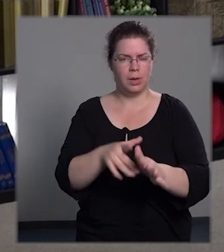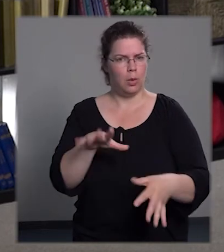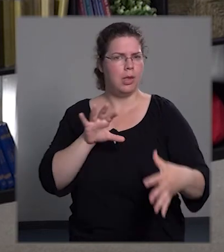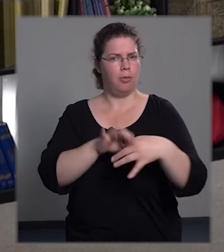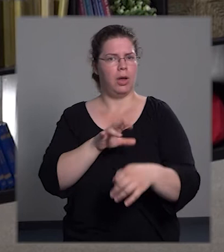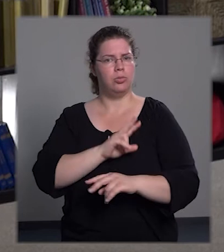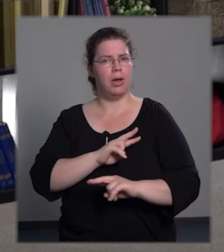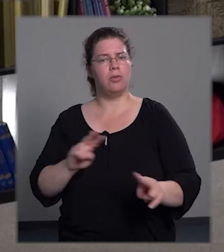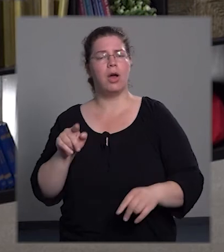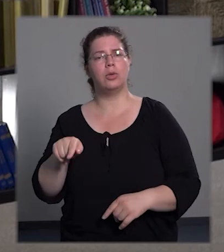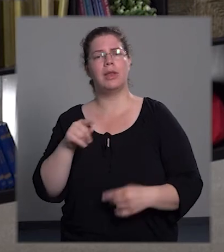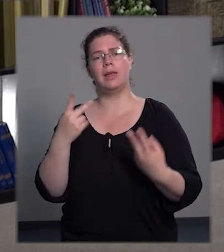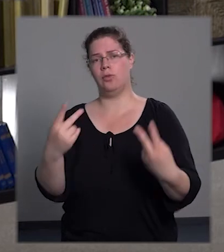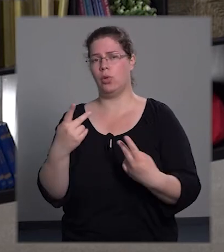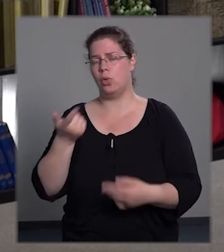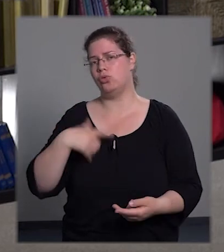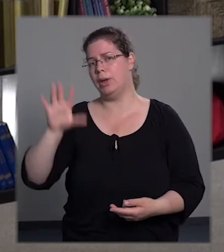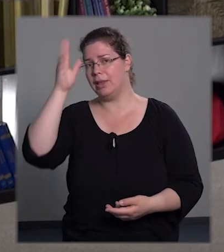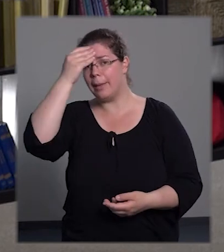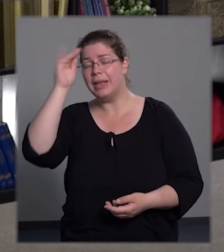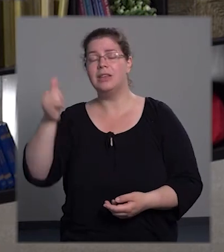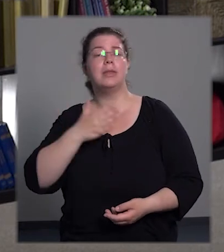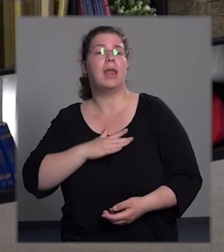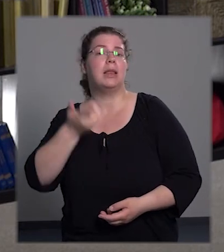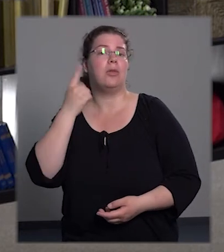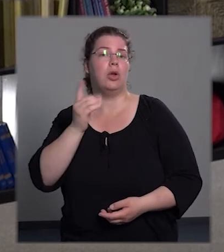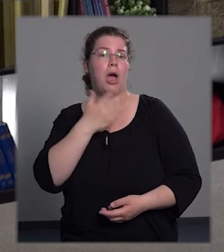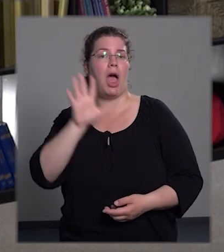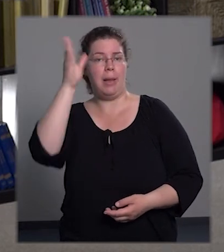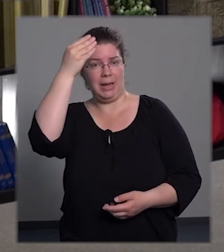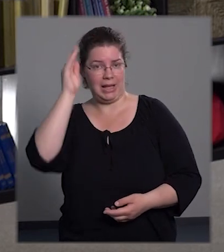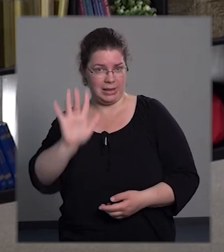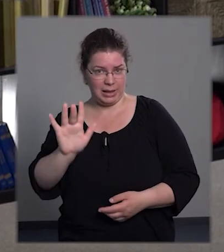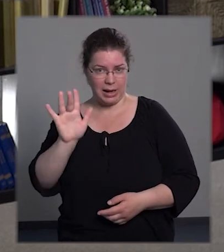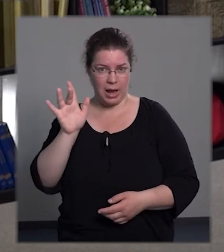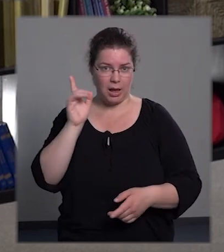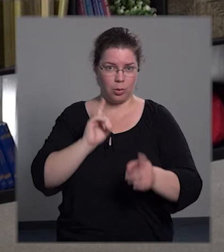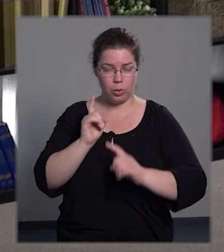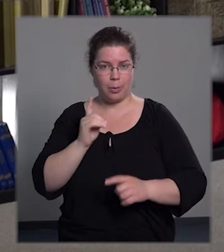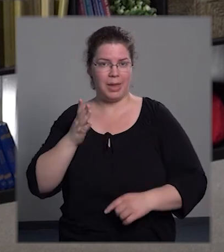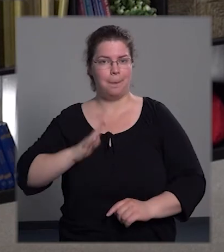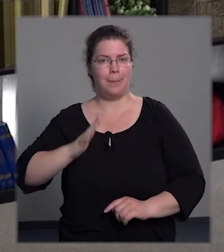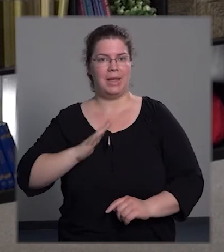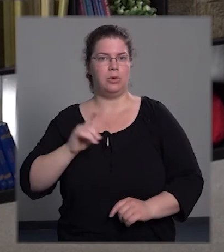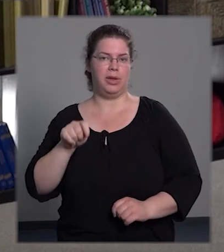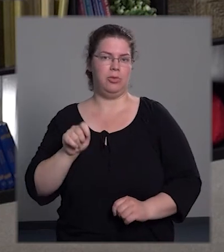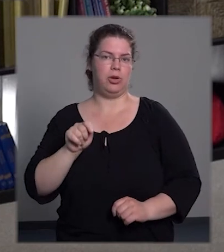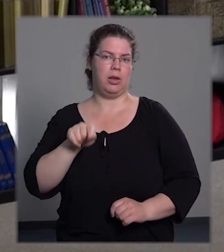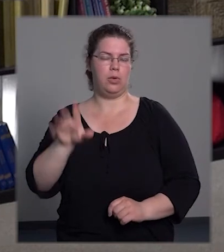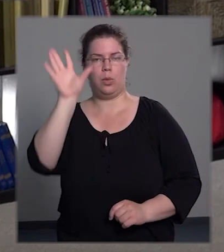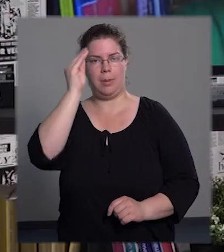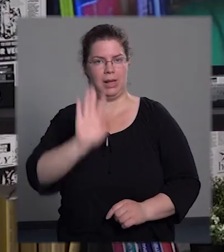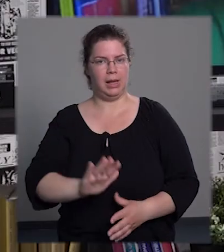neki nagyon fontos volt az emlékezés, és ugye hát azt szerette volna, hogyha emlékeznek rá. Gondolom ez most egy méltó képviseleten az ő